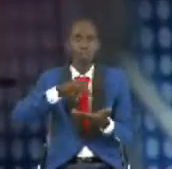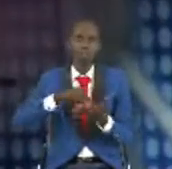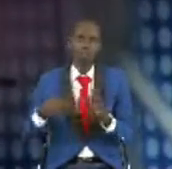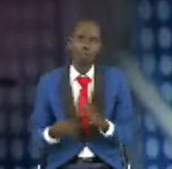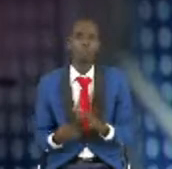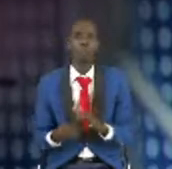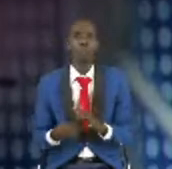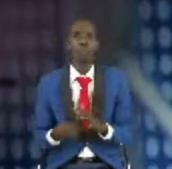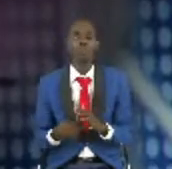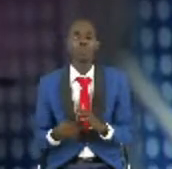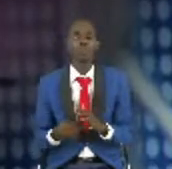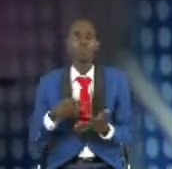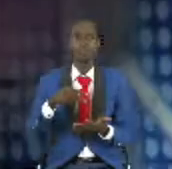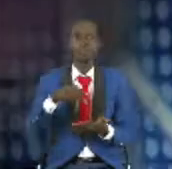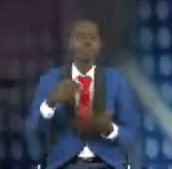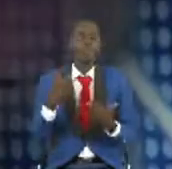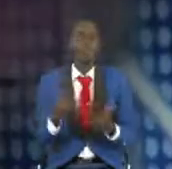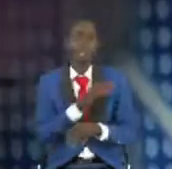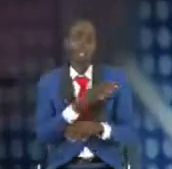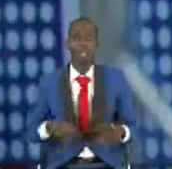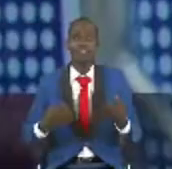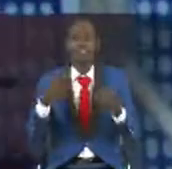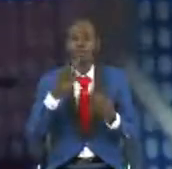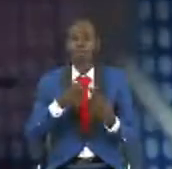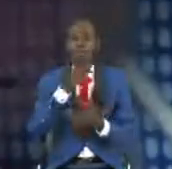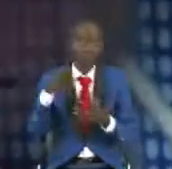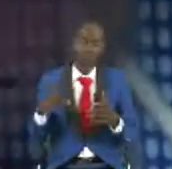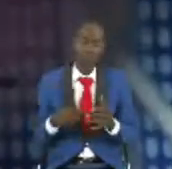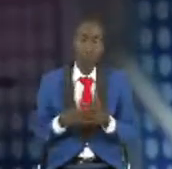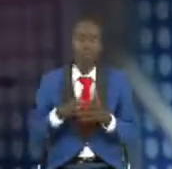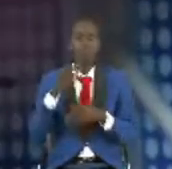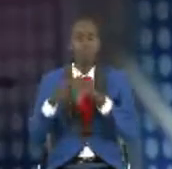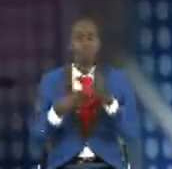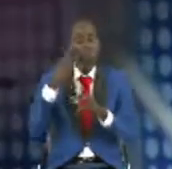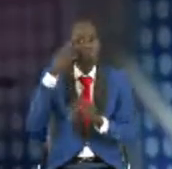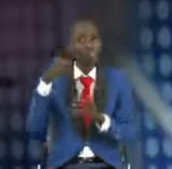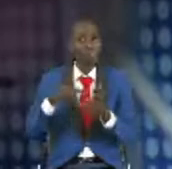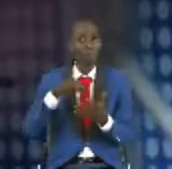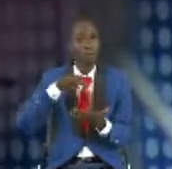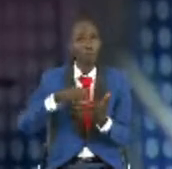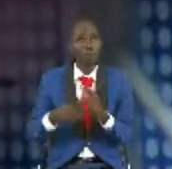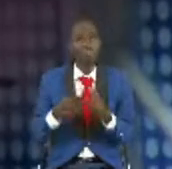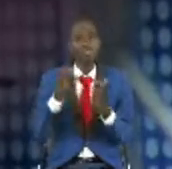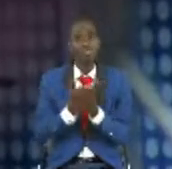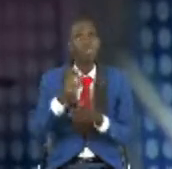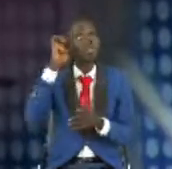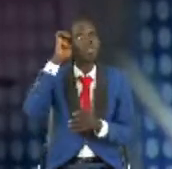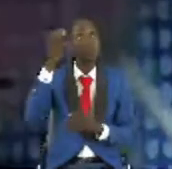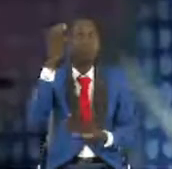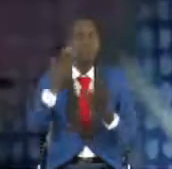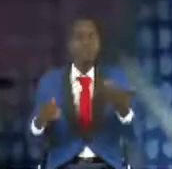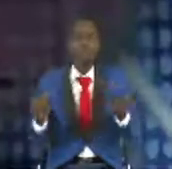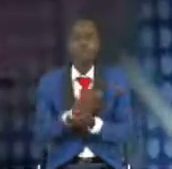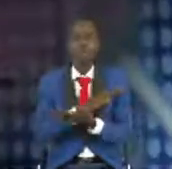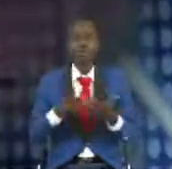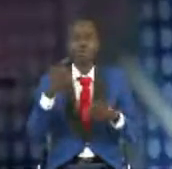venu dans ce monde. Pour cet objectif, afin de détruire les œuvres